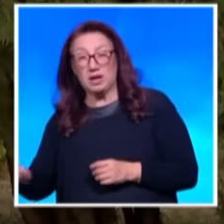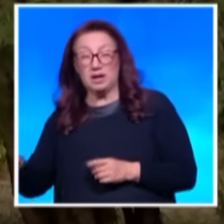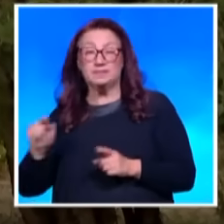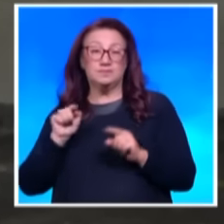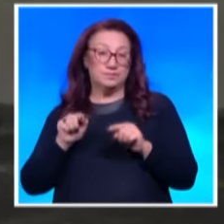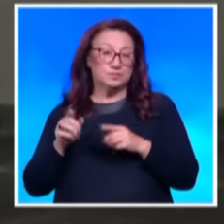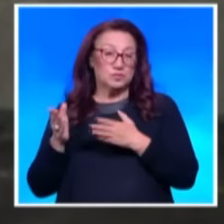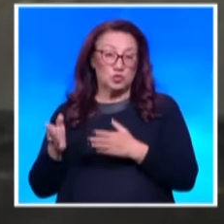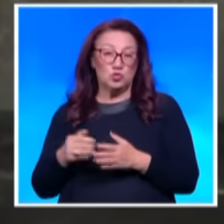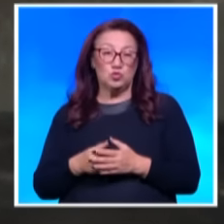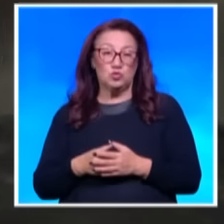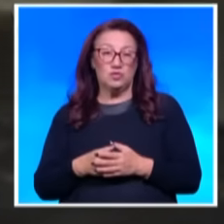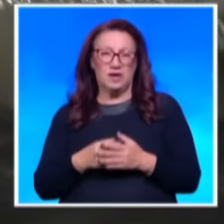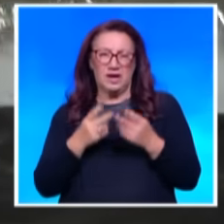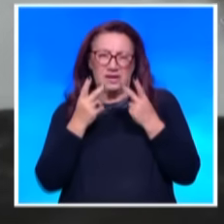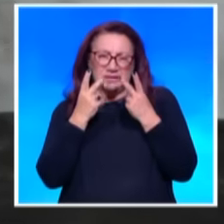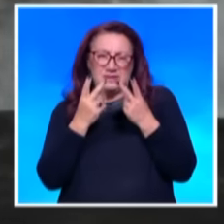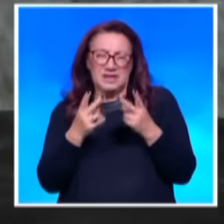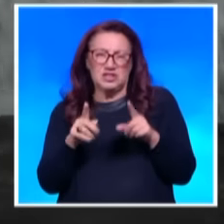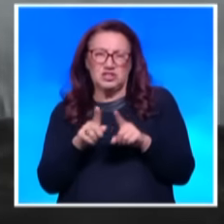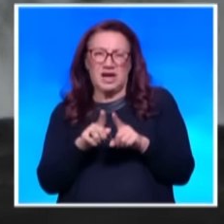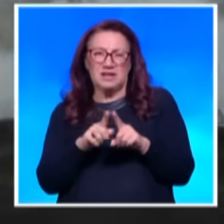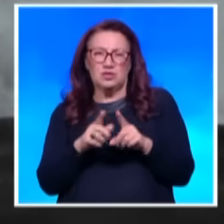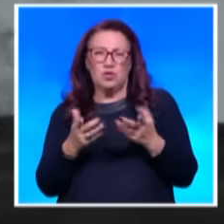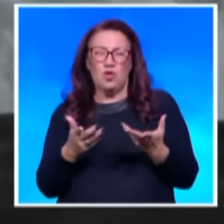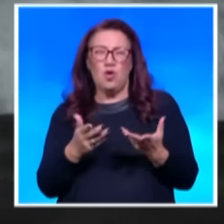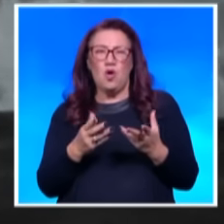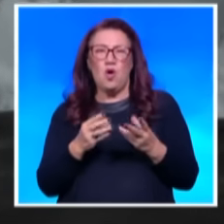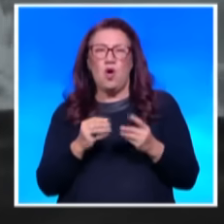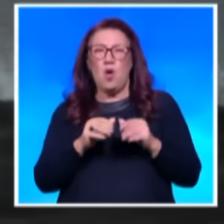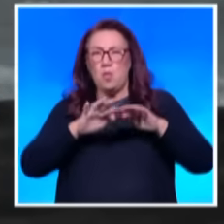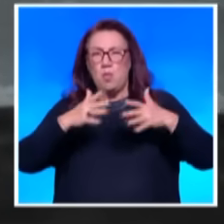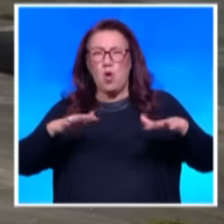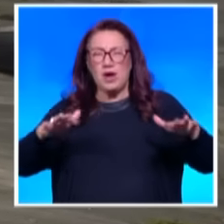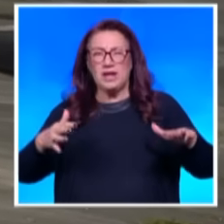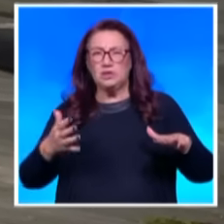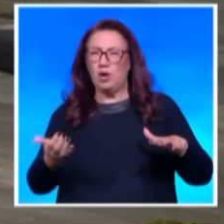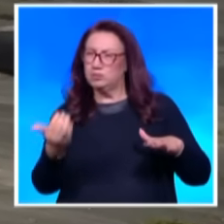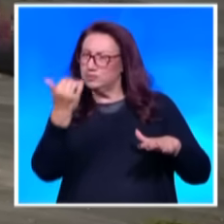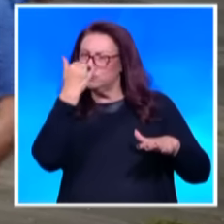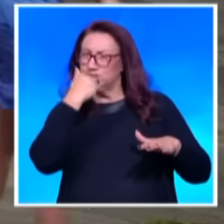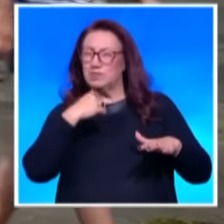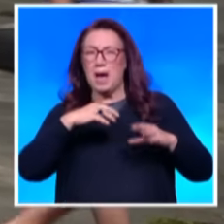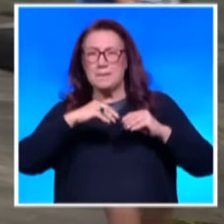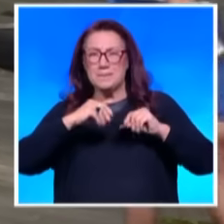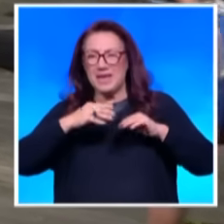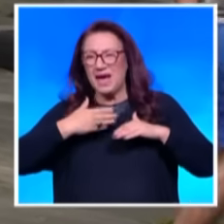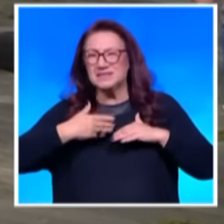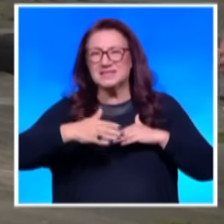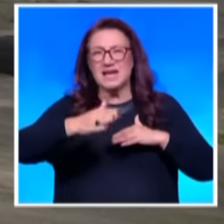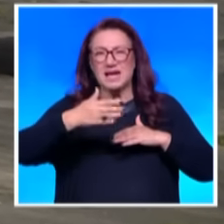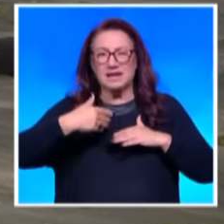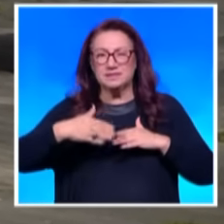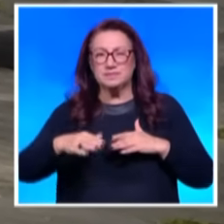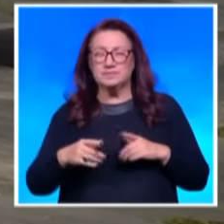фактически визуално изглежда като че ли морето изяжда сушата. За да се възстанови напълно бреговата ивица са